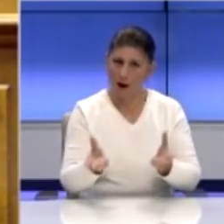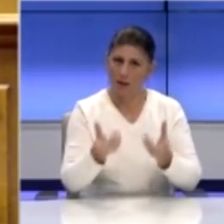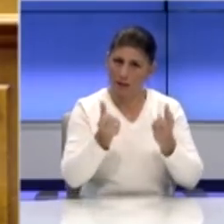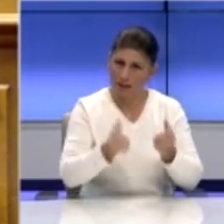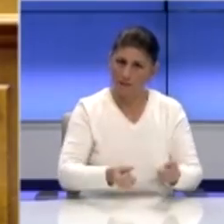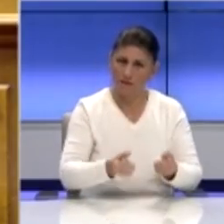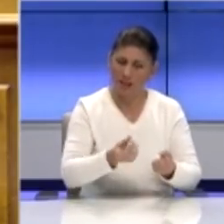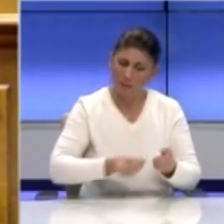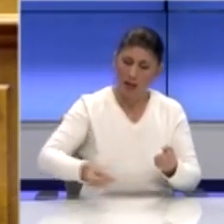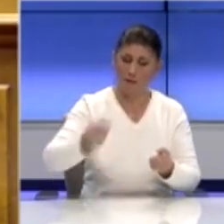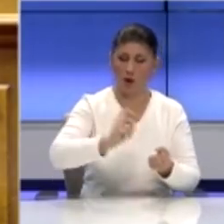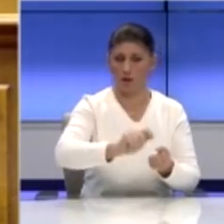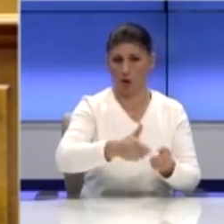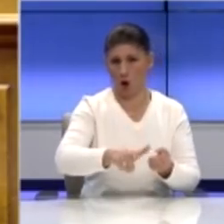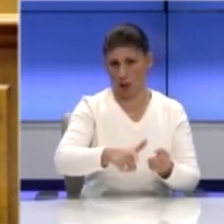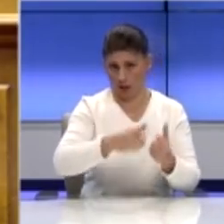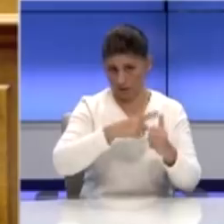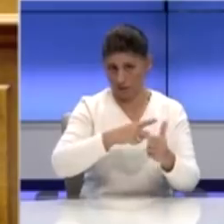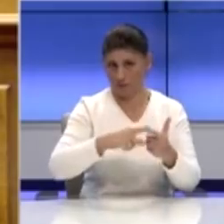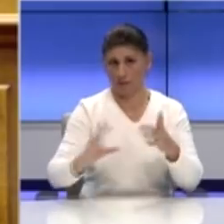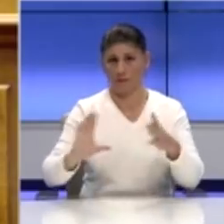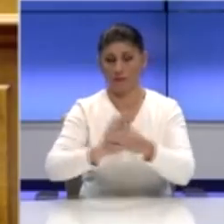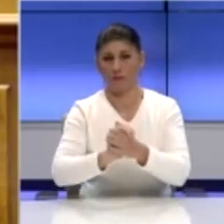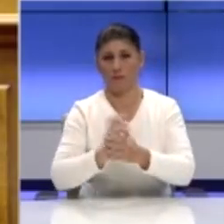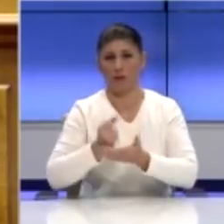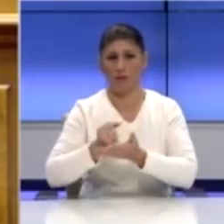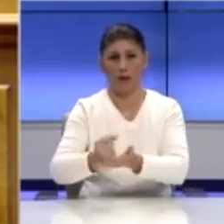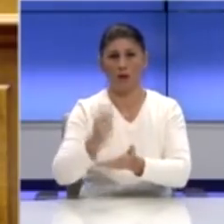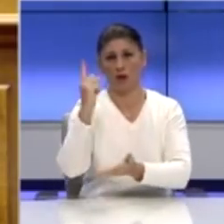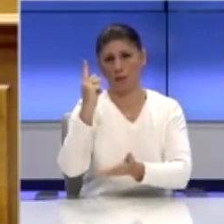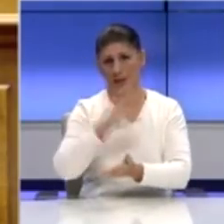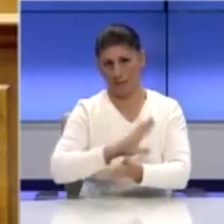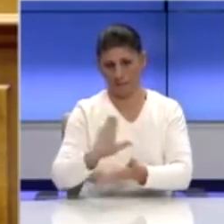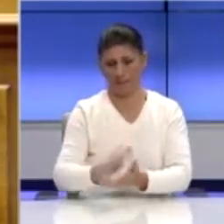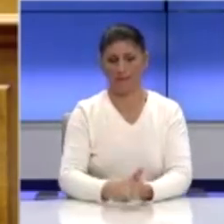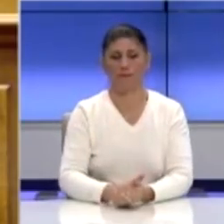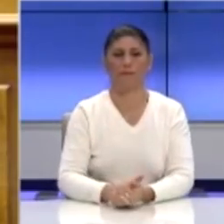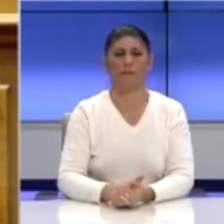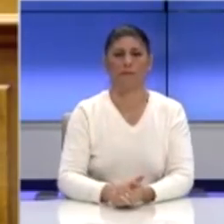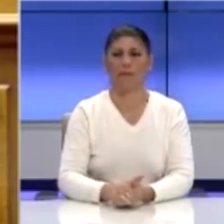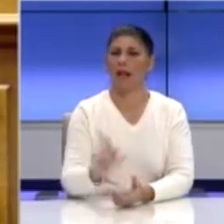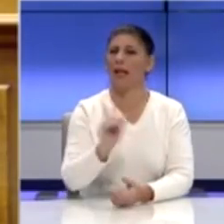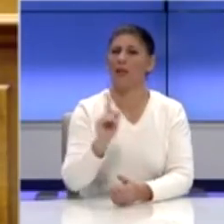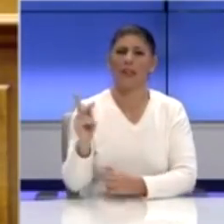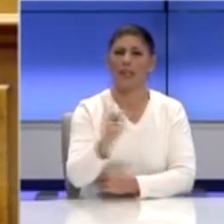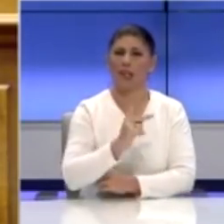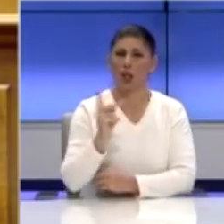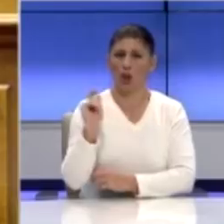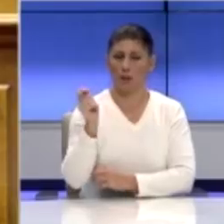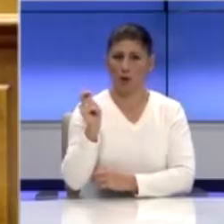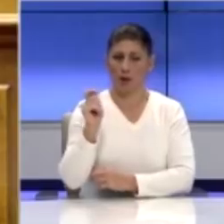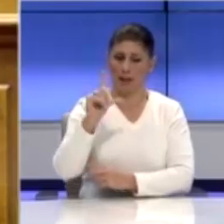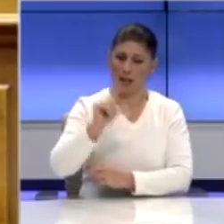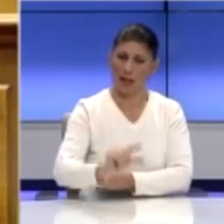κατά της ακραίας φτώχειας και της ενοποίησης των παροχών σε μία. Δεν είναι κοινωνική πολιτική